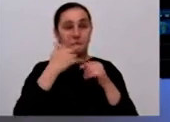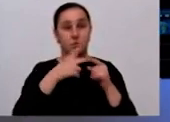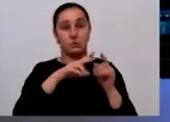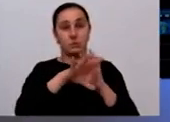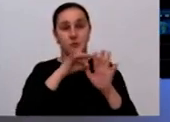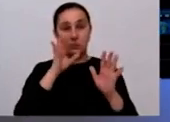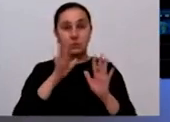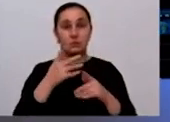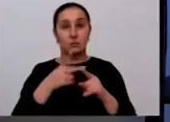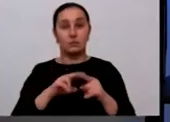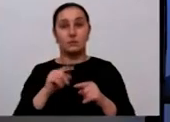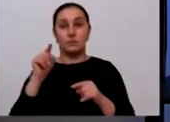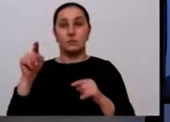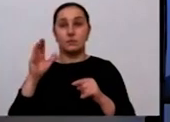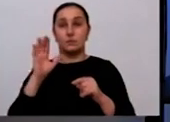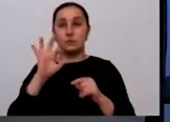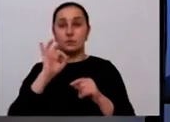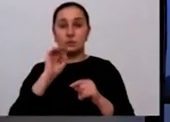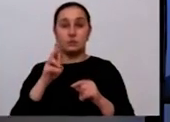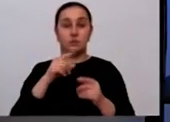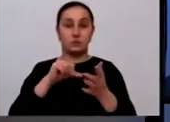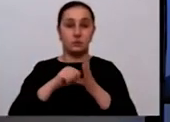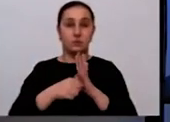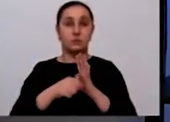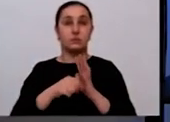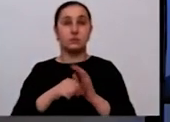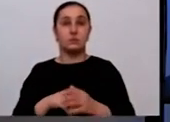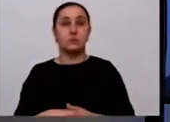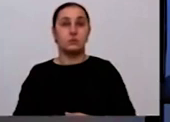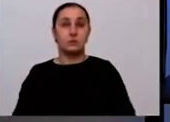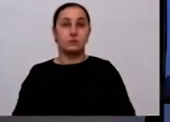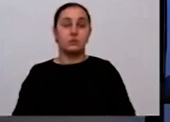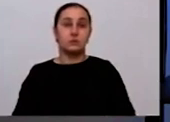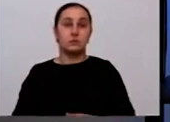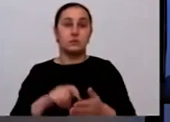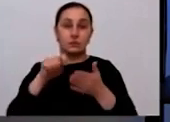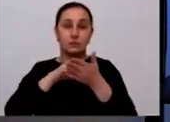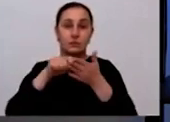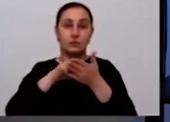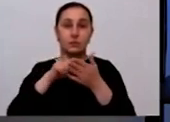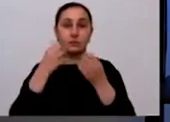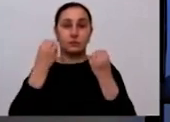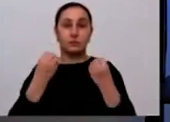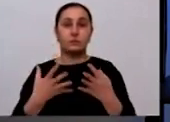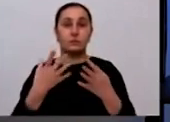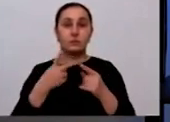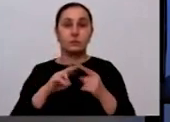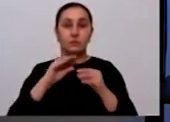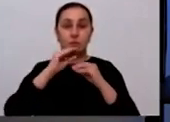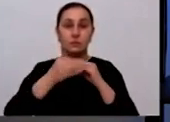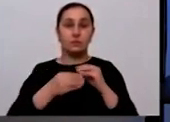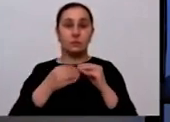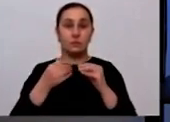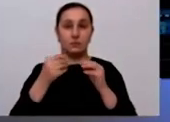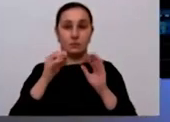bilan belgilab olamiz va OK tugmasini bosib, demak, o'chirg'ich bilan biz buni oddiy qatlamga